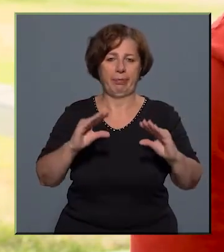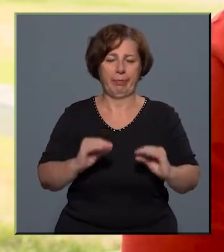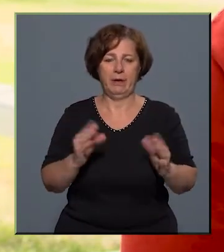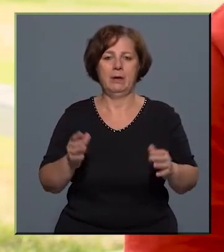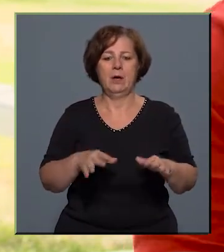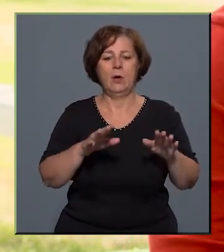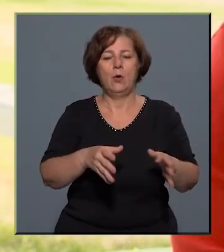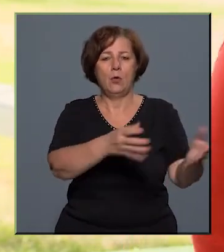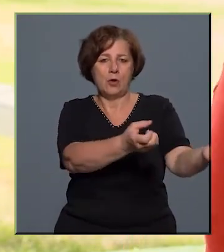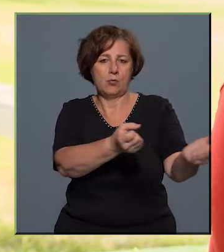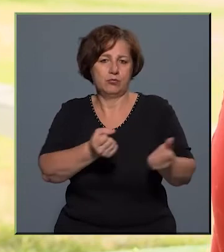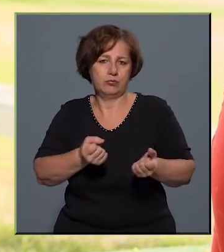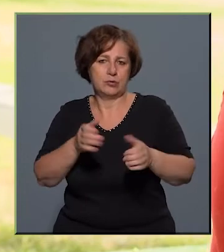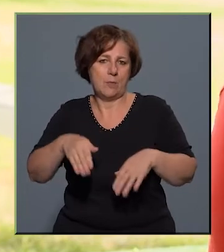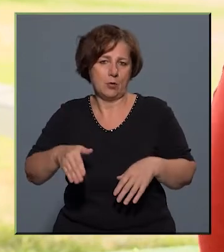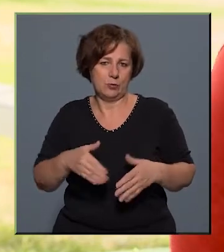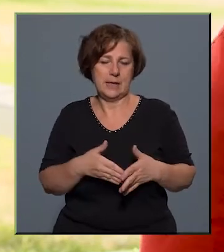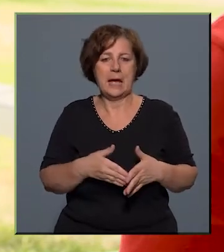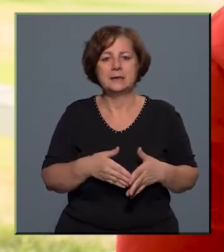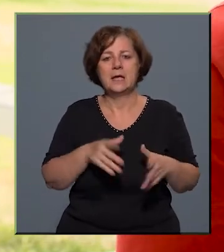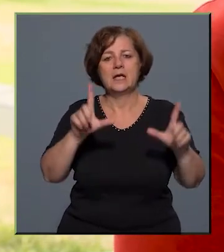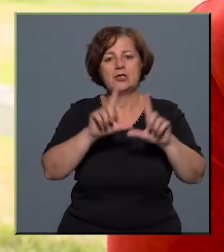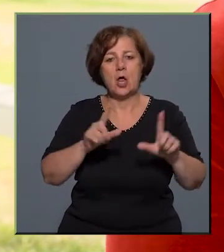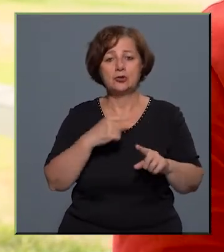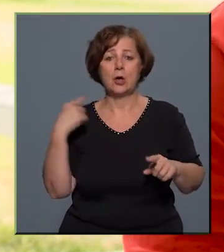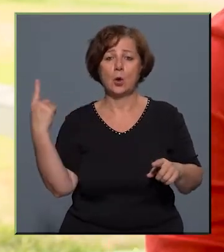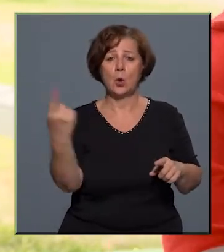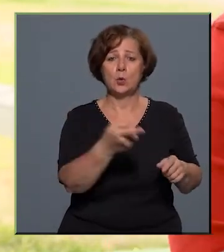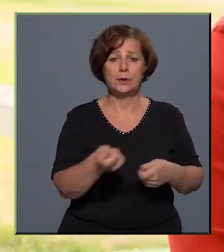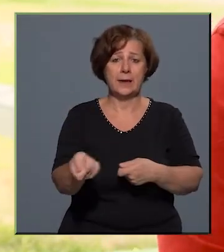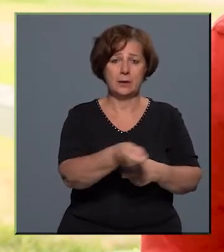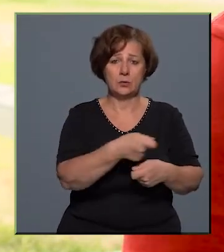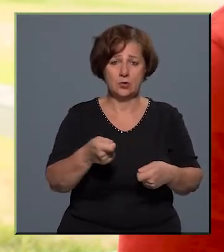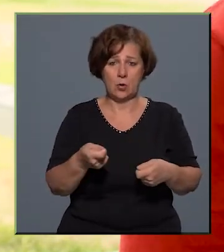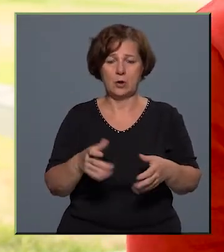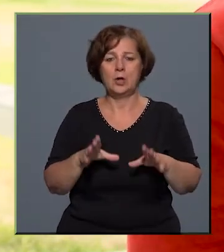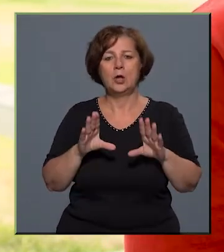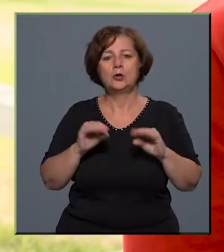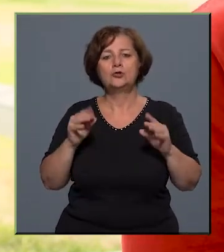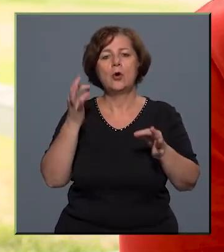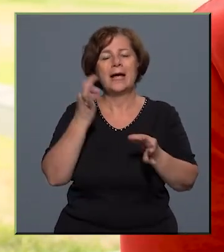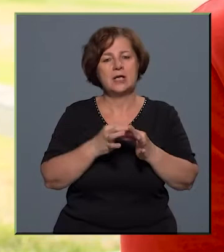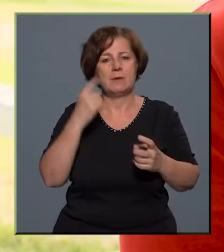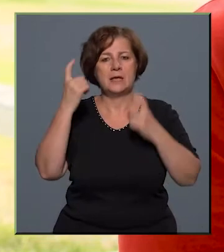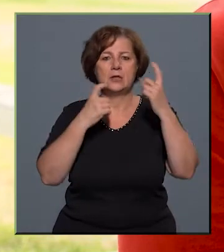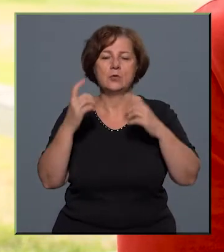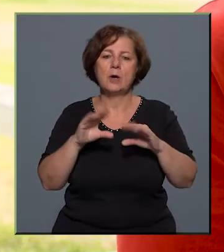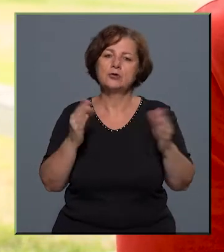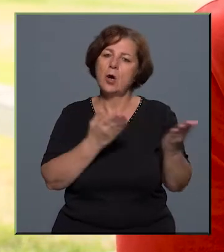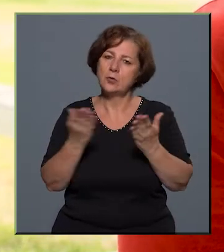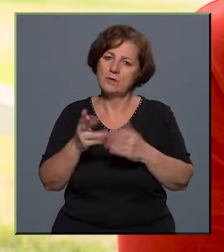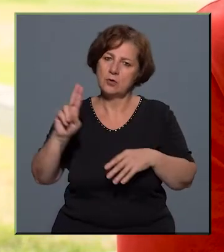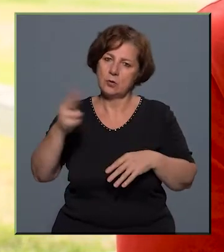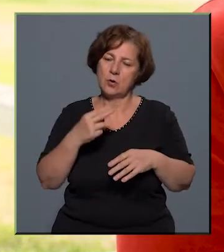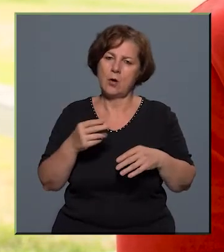átissza, odahúzom, odafektetem a kutyát, és lassan körülötte locsolom. Sok esetben én úgy gondolom, bár